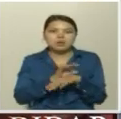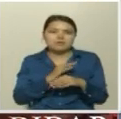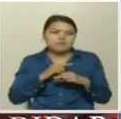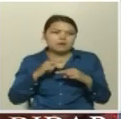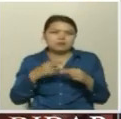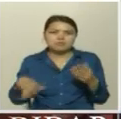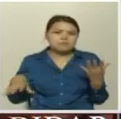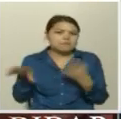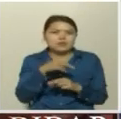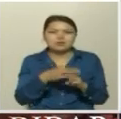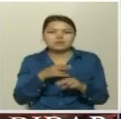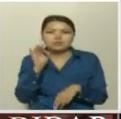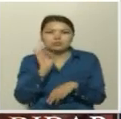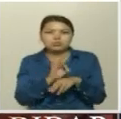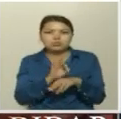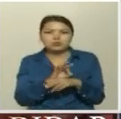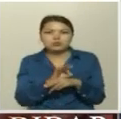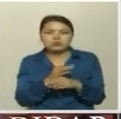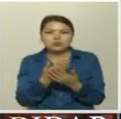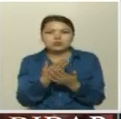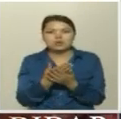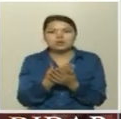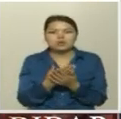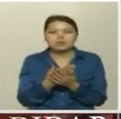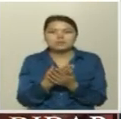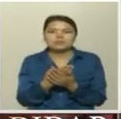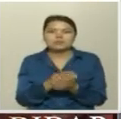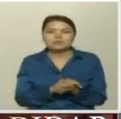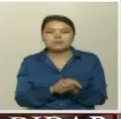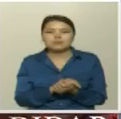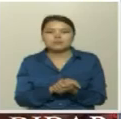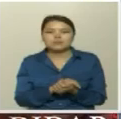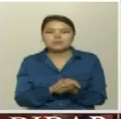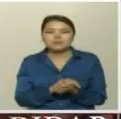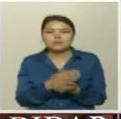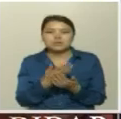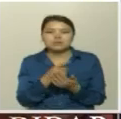несколько человек. Это, естественно, это один очаг.